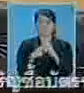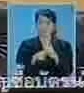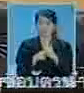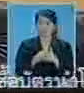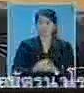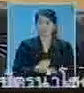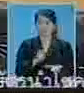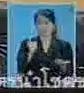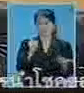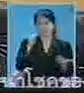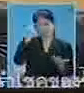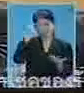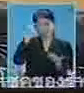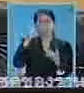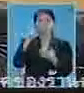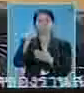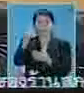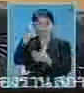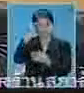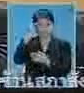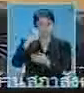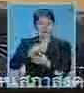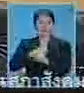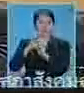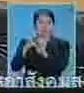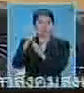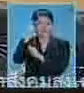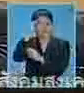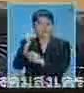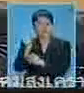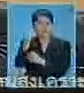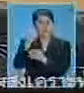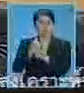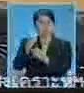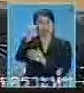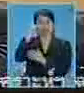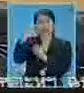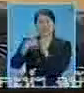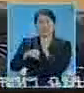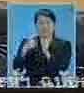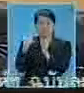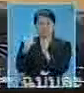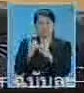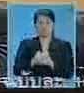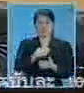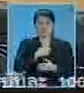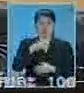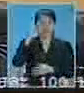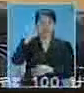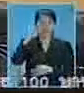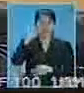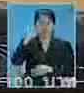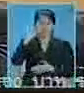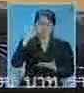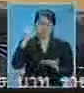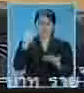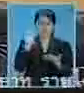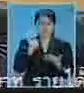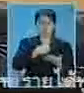ท่านอาจต้องไปคิดใหม่นะครับในหลายๆเรื่องคือเข้าใจว่าอยากที่อภิปรายอยากที่จะต